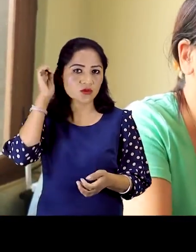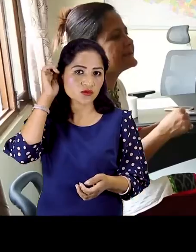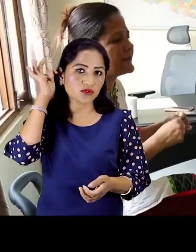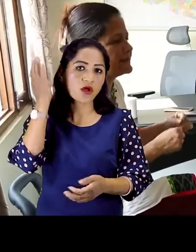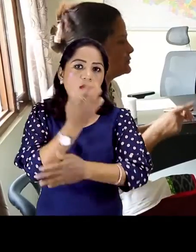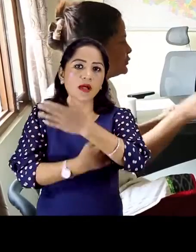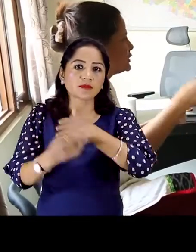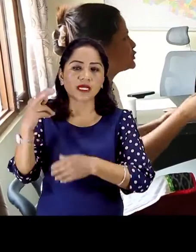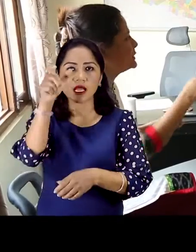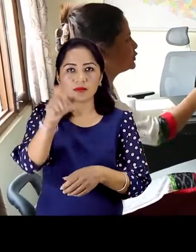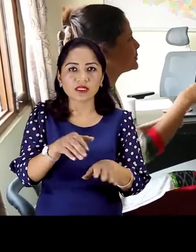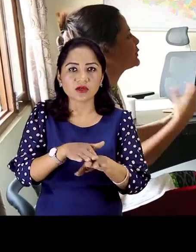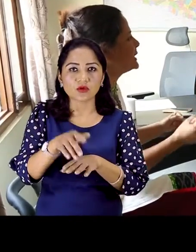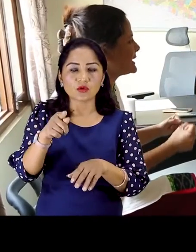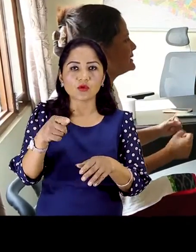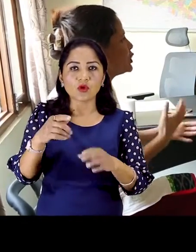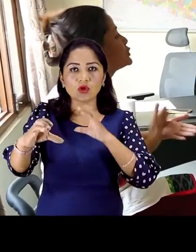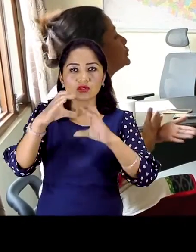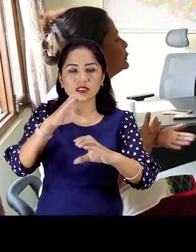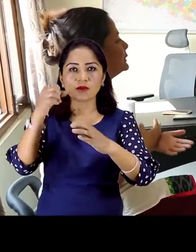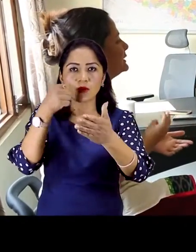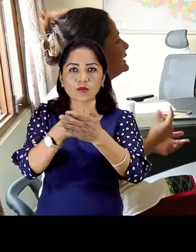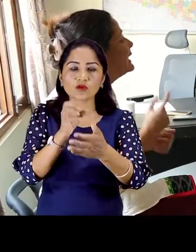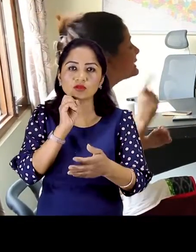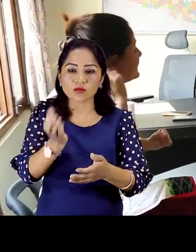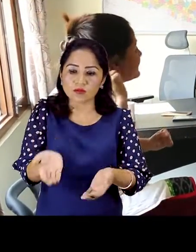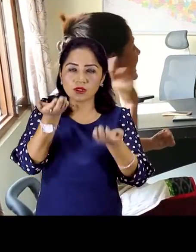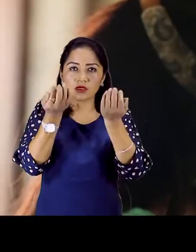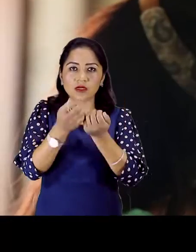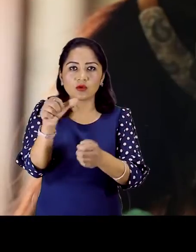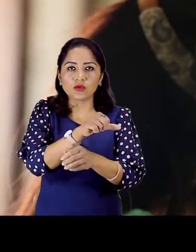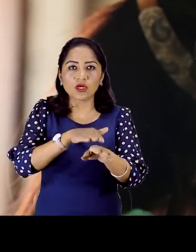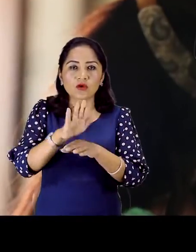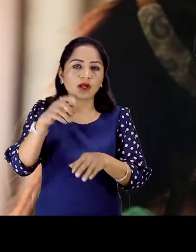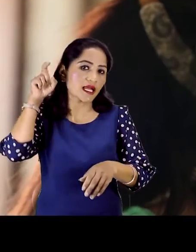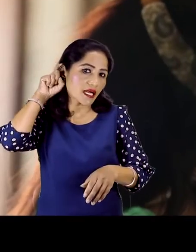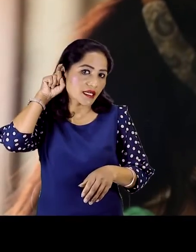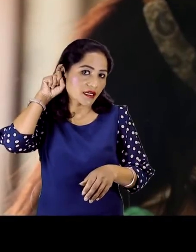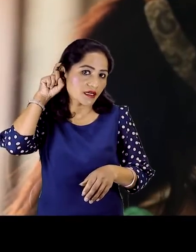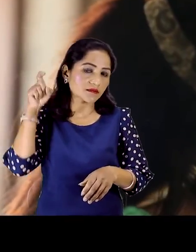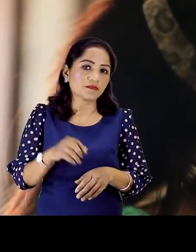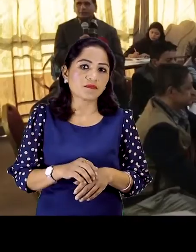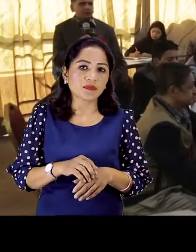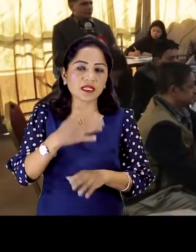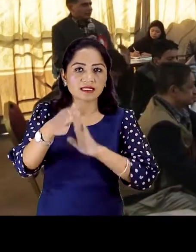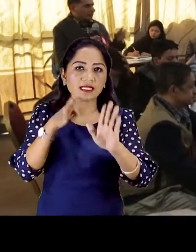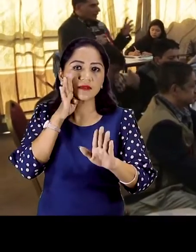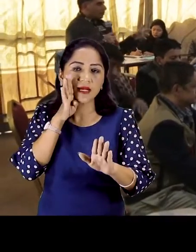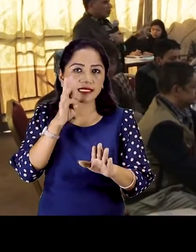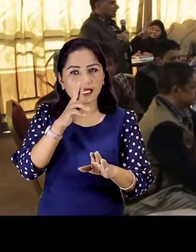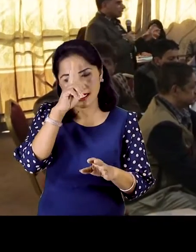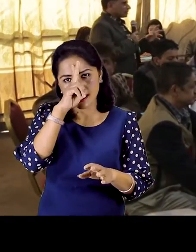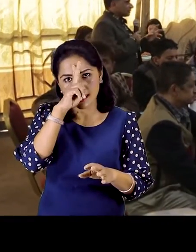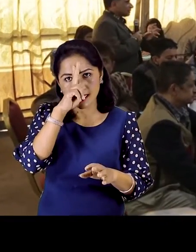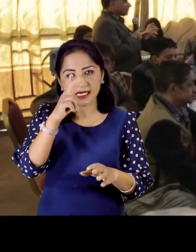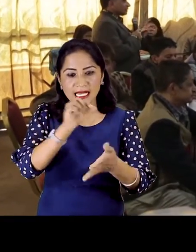सुस्तस्रवन अपांगता भैका बेक्तिहर को संचार मा पहुँच अभिविर्दी गरना उन्हारूलाई हेरिंगेट्स सांकेतिक